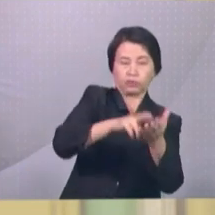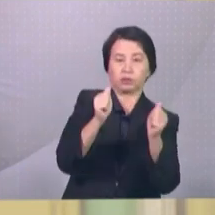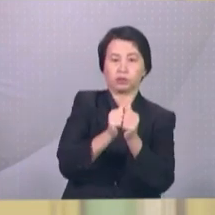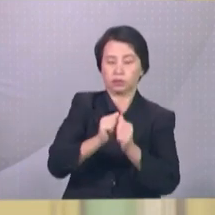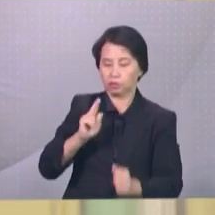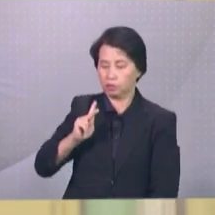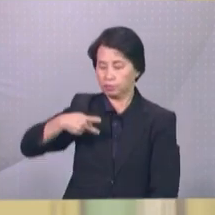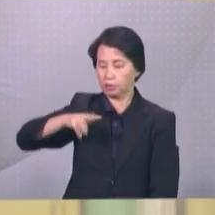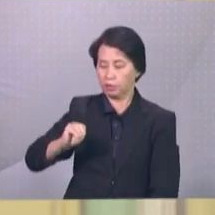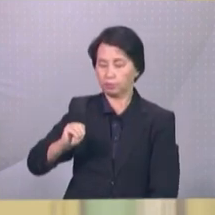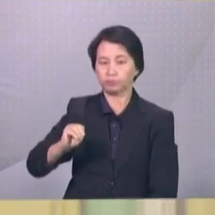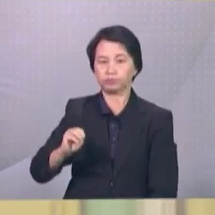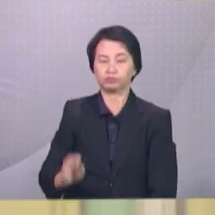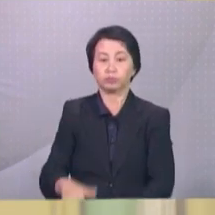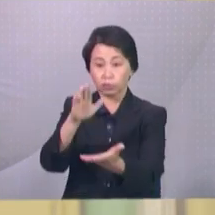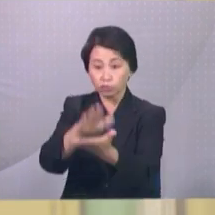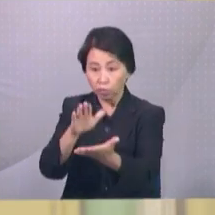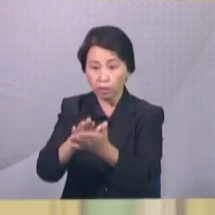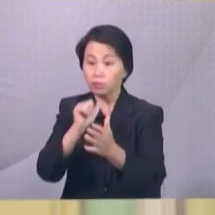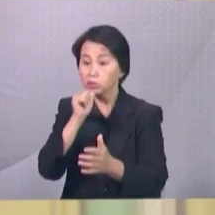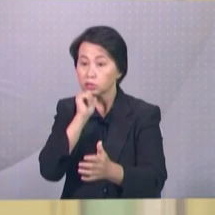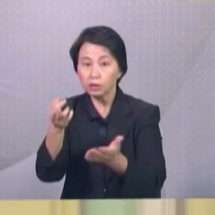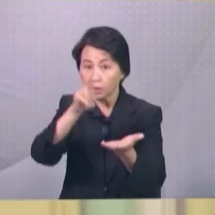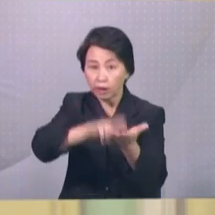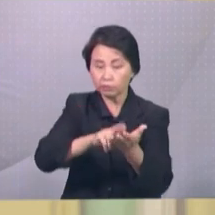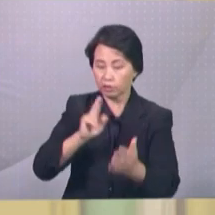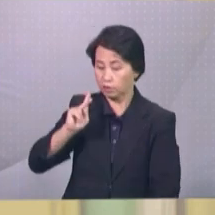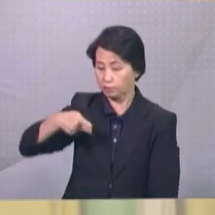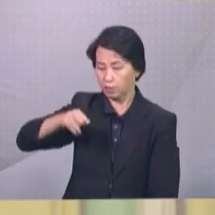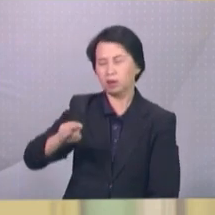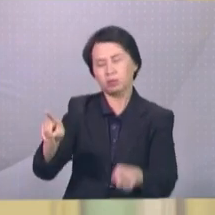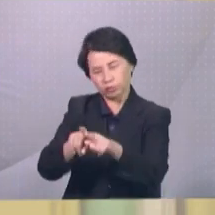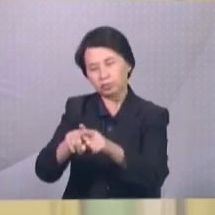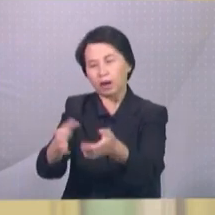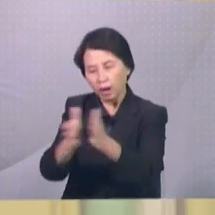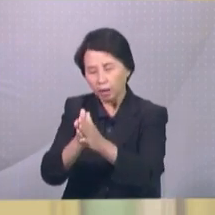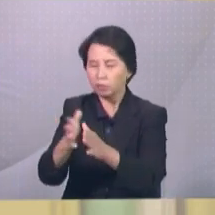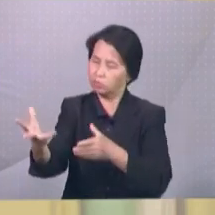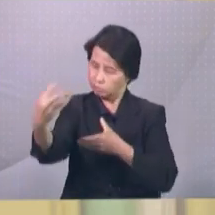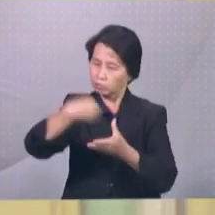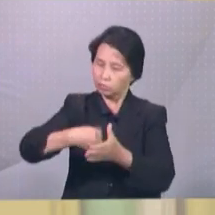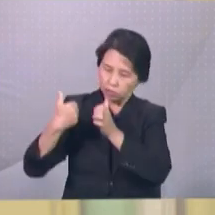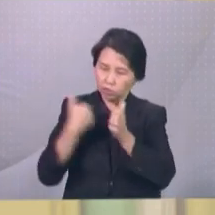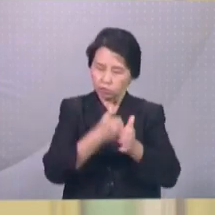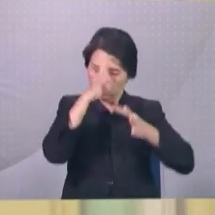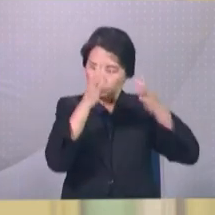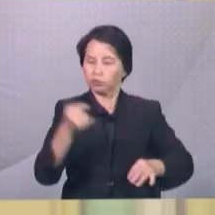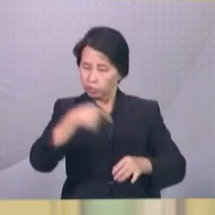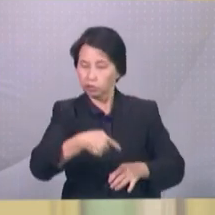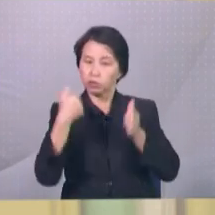KPM. Sekolah yang tidak berdaftar dengan KPM juga disarankan untuk turut mengikuti keputusan